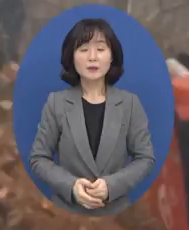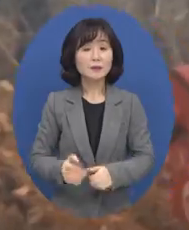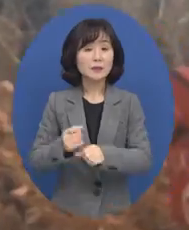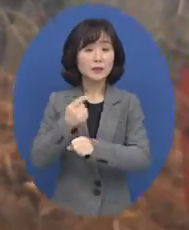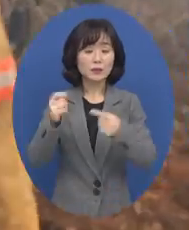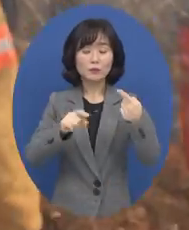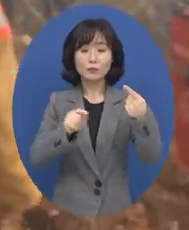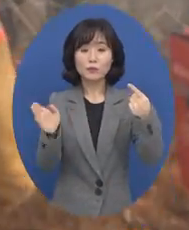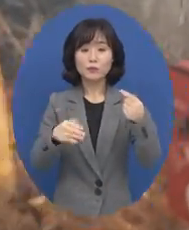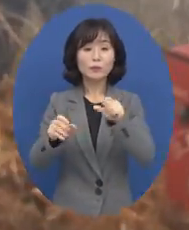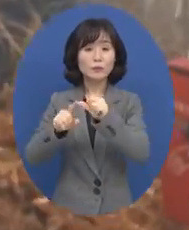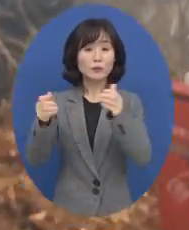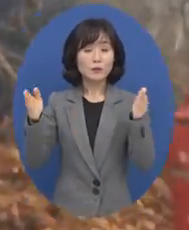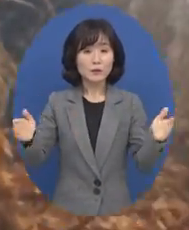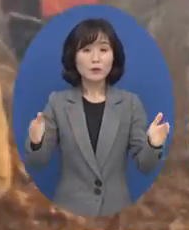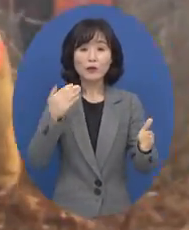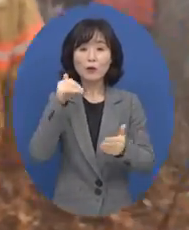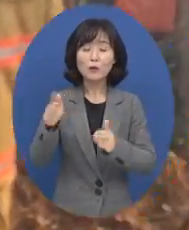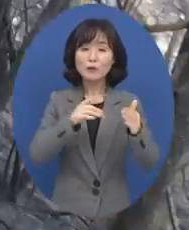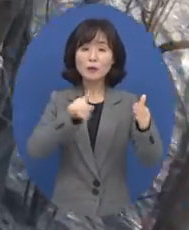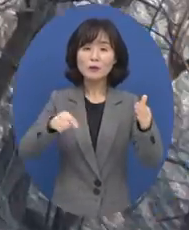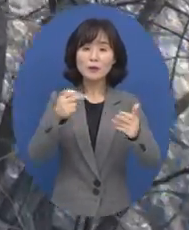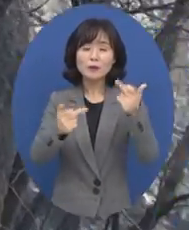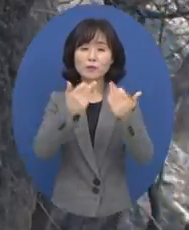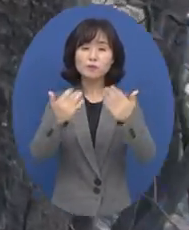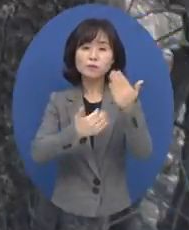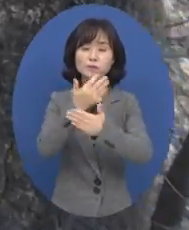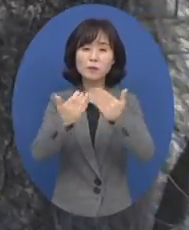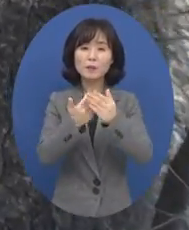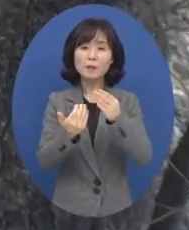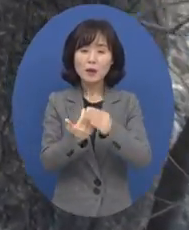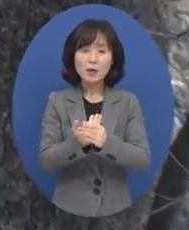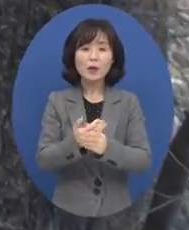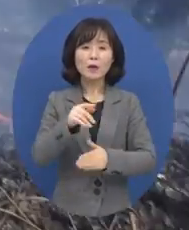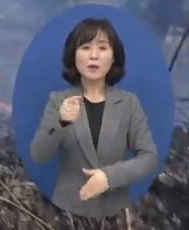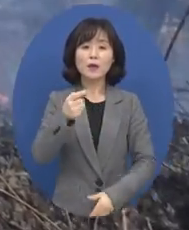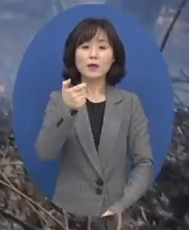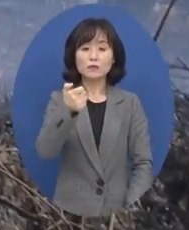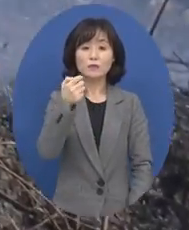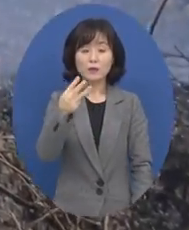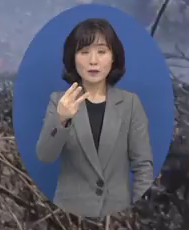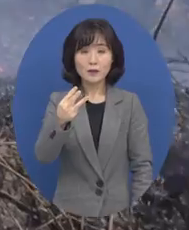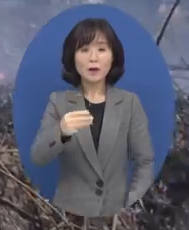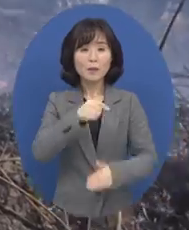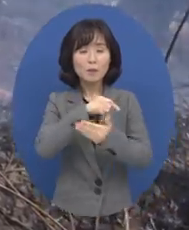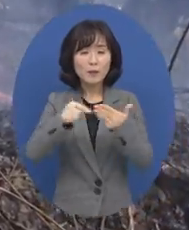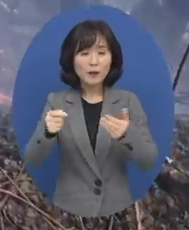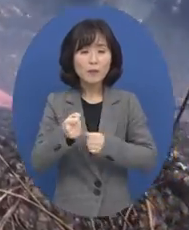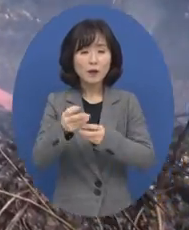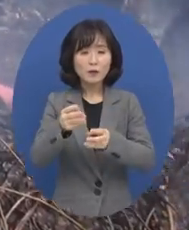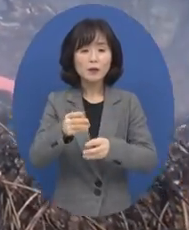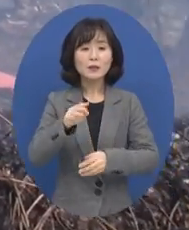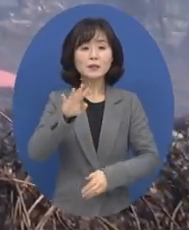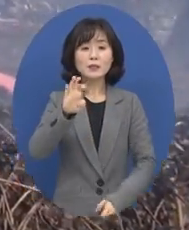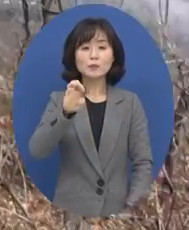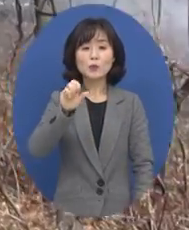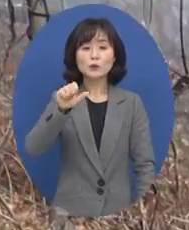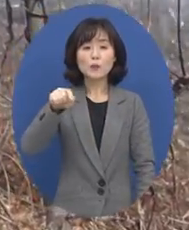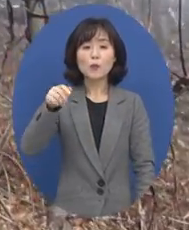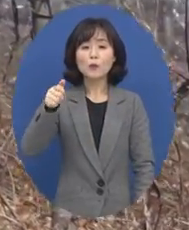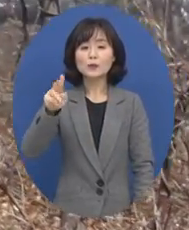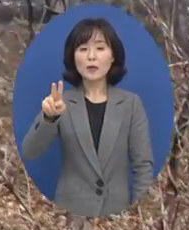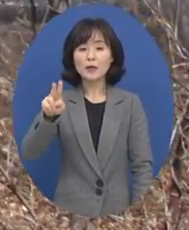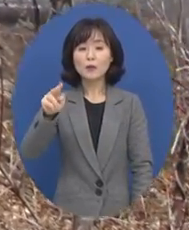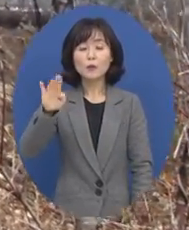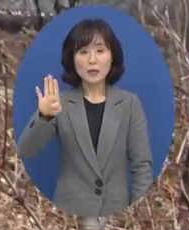지난해 1월부터 5월까지 경기 돈의 산불발생 뱅 63건 피해 면적 45점 우사 이탈을